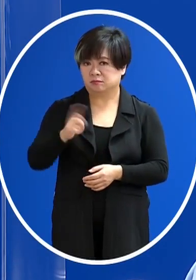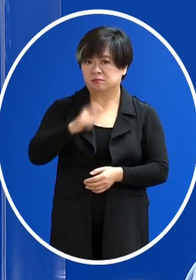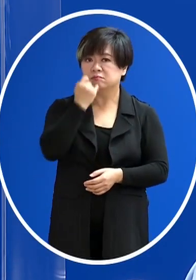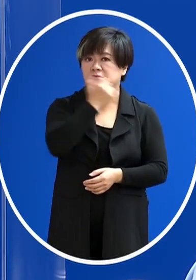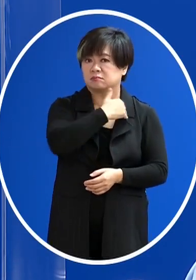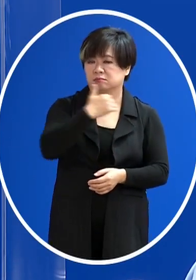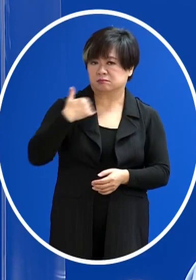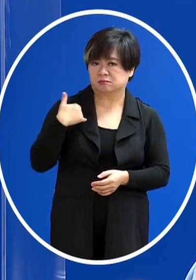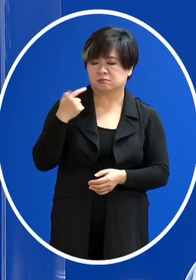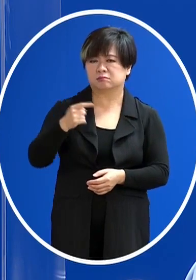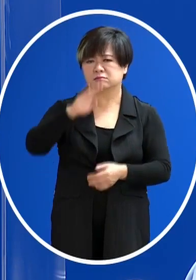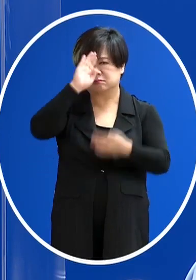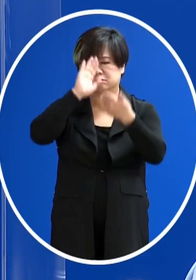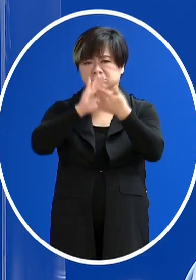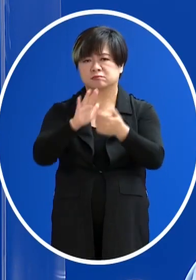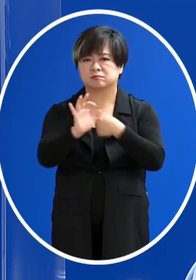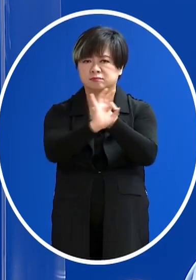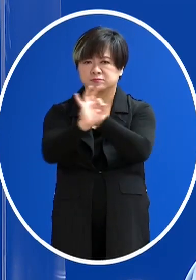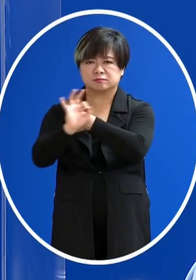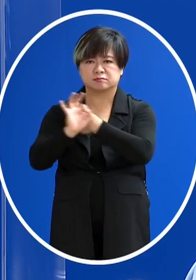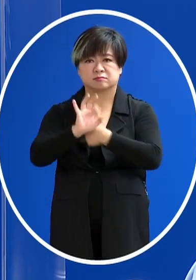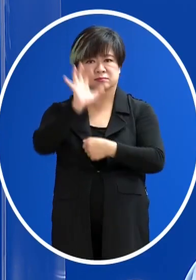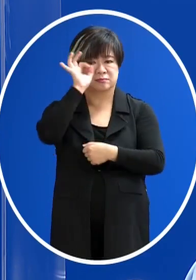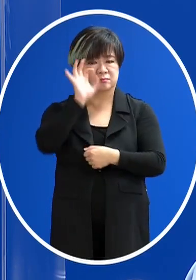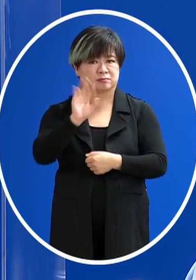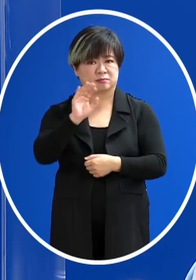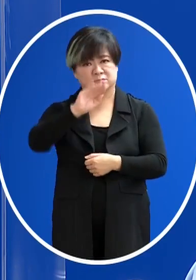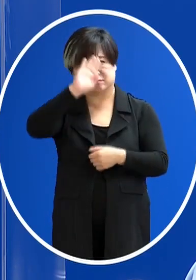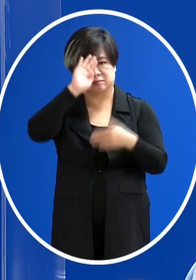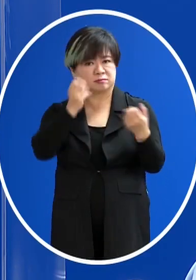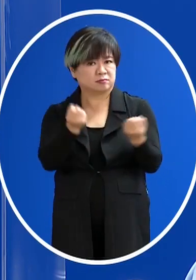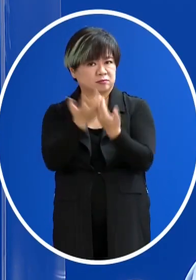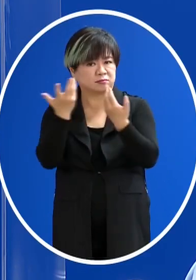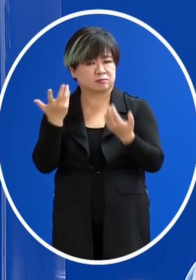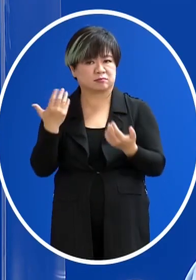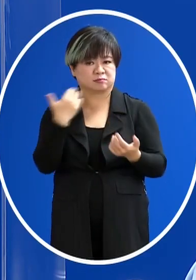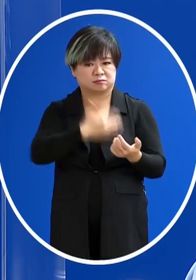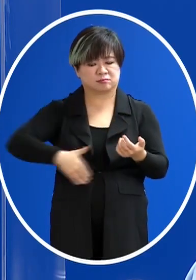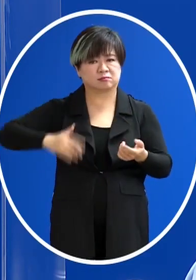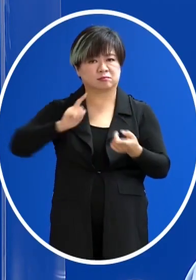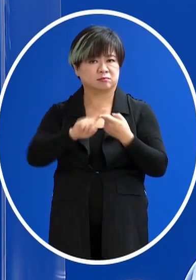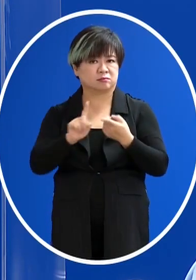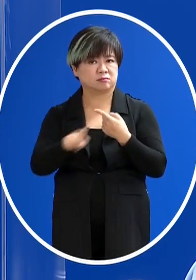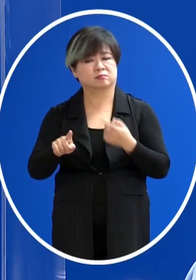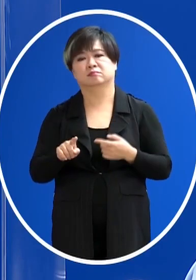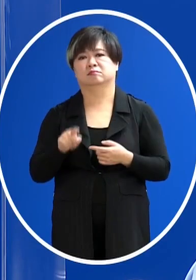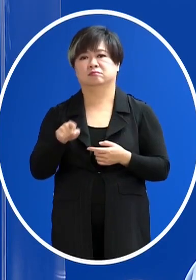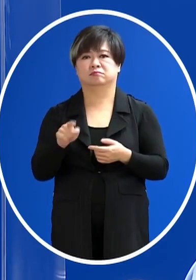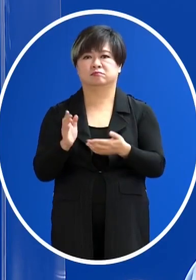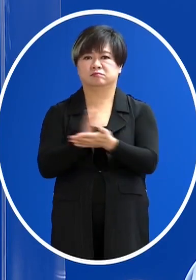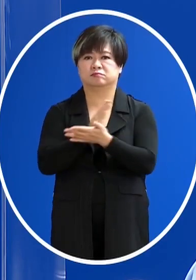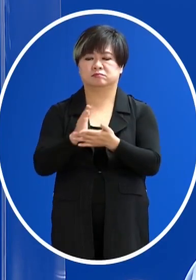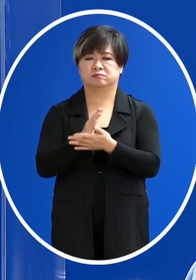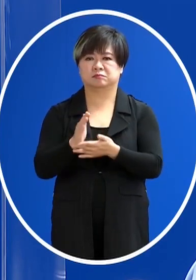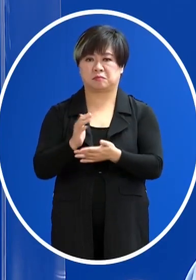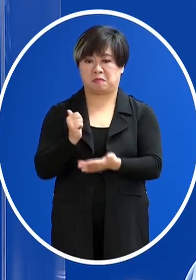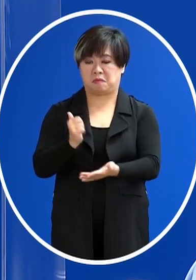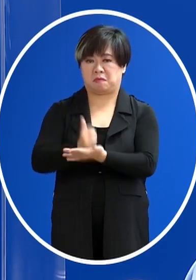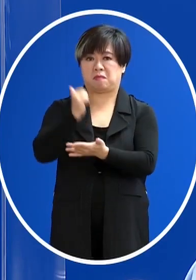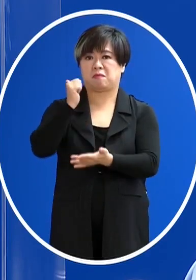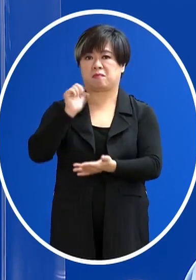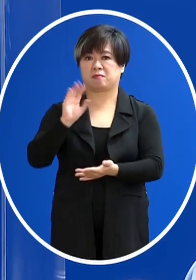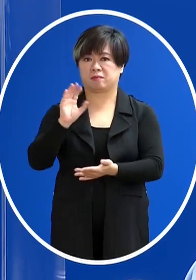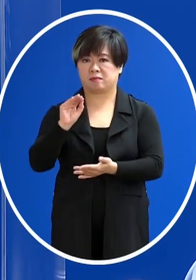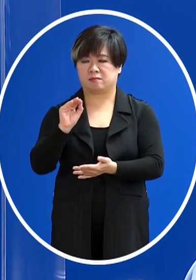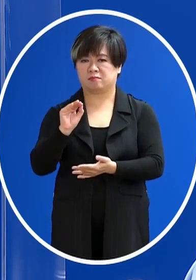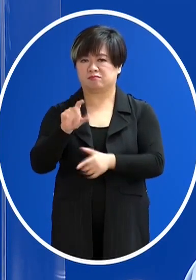疫苗的临床试验都是以有没有发病有症状的发病来作为它这个是否有效的一个判